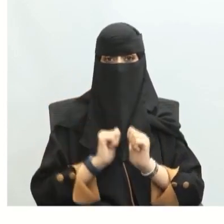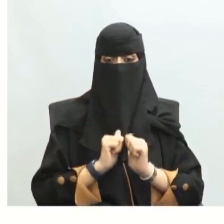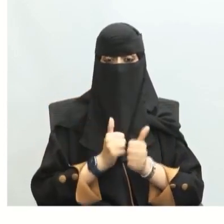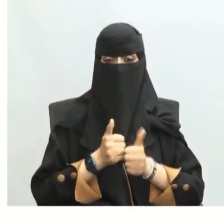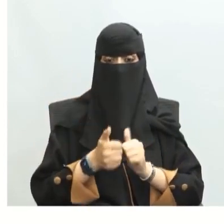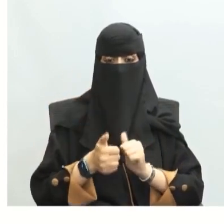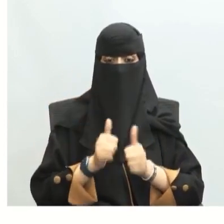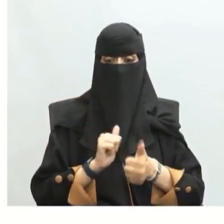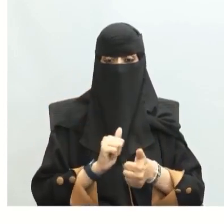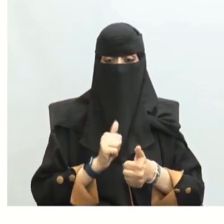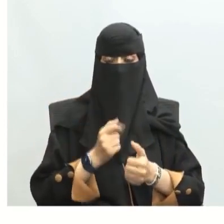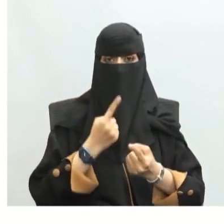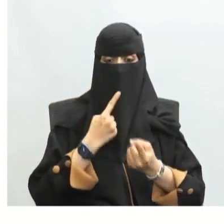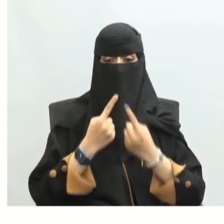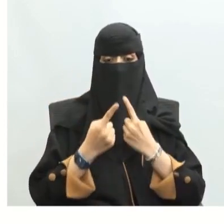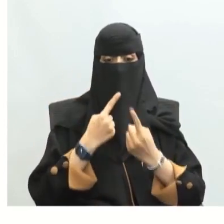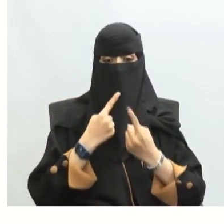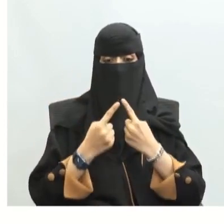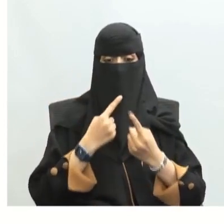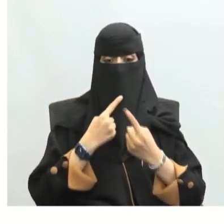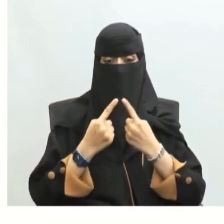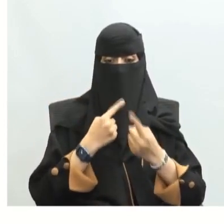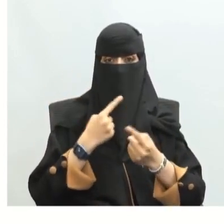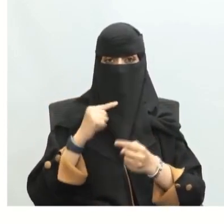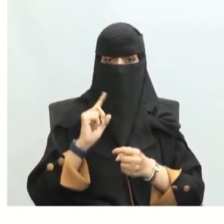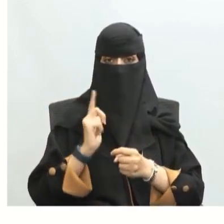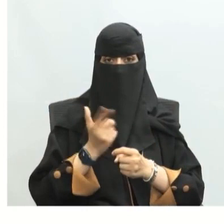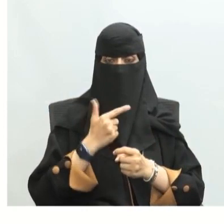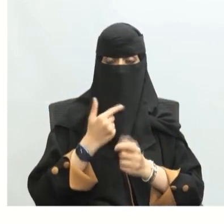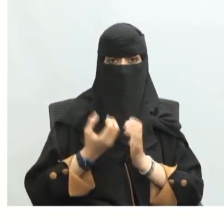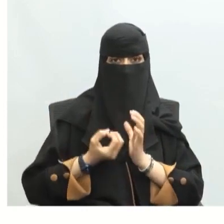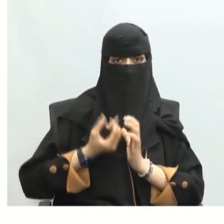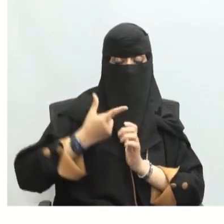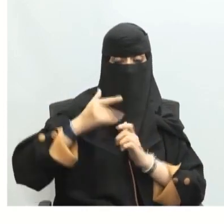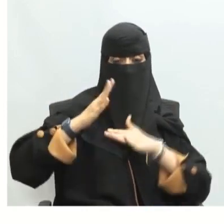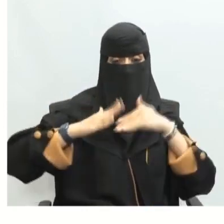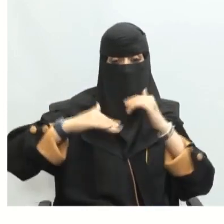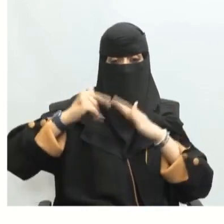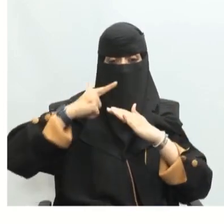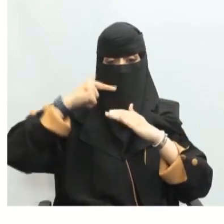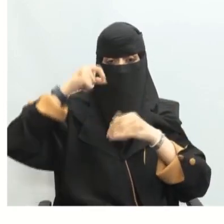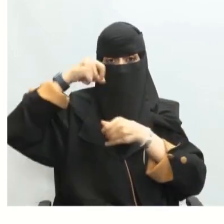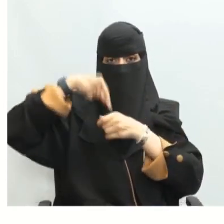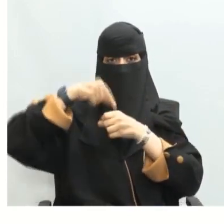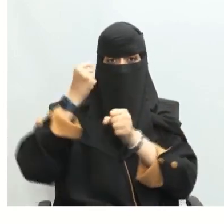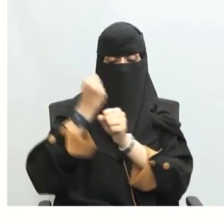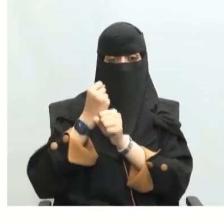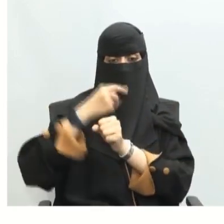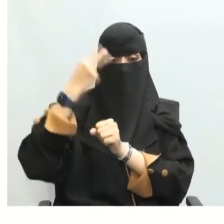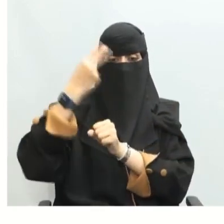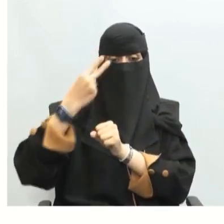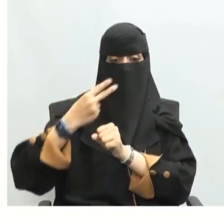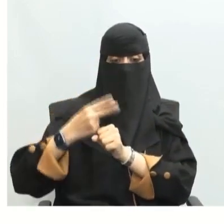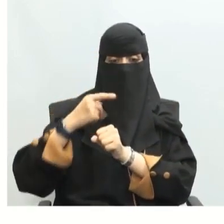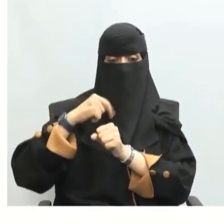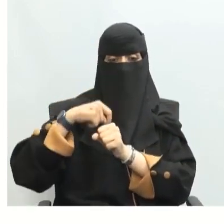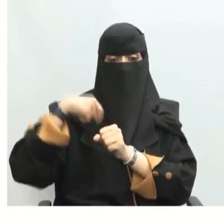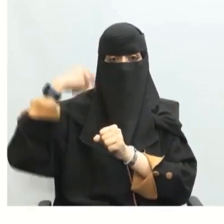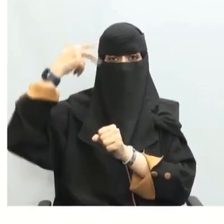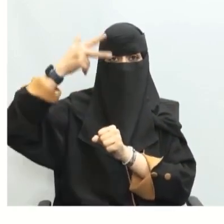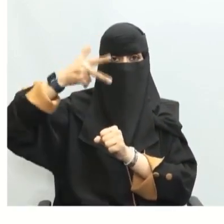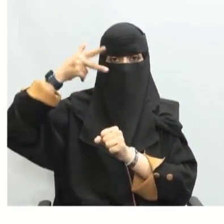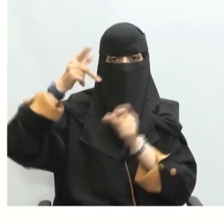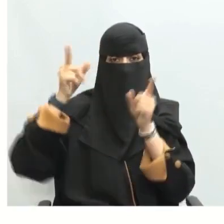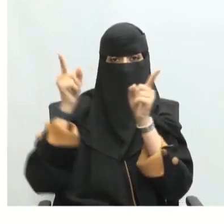ايضا من برامج المركز مسابقه حواركم يهدف الى ماذا